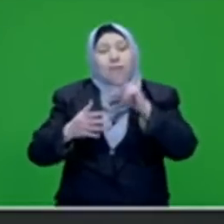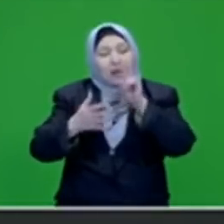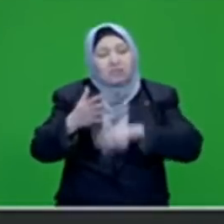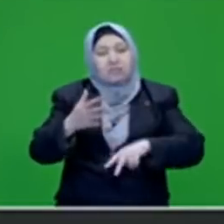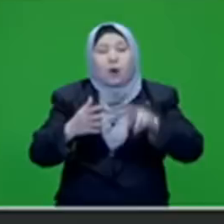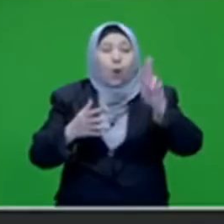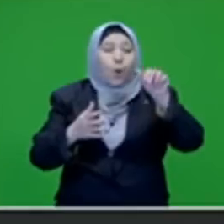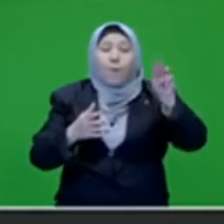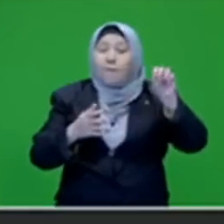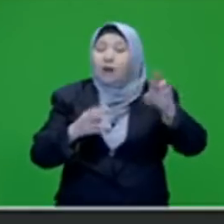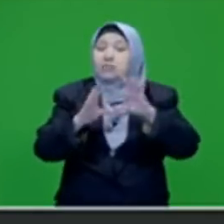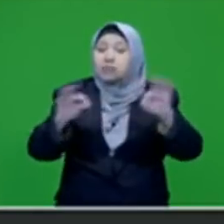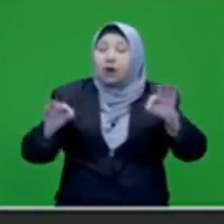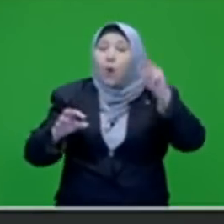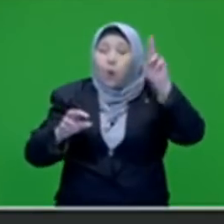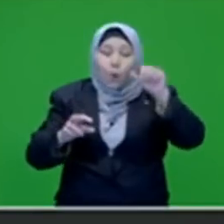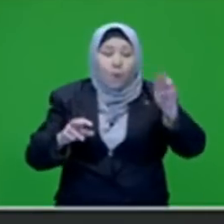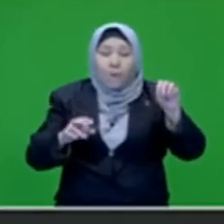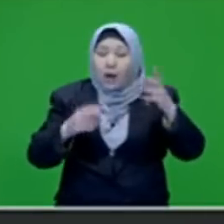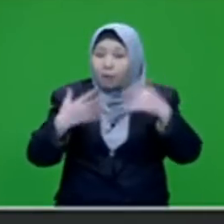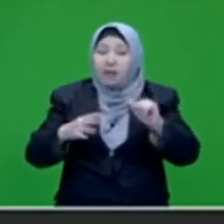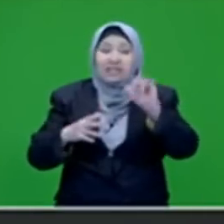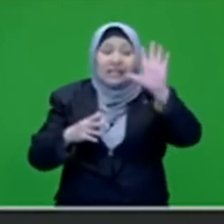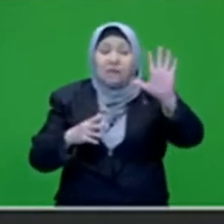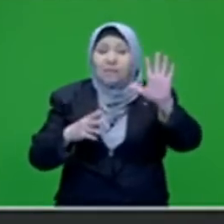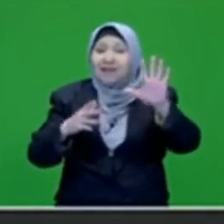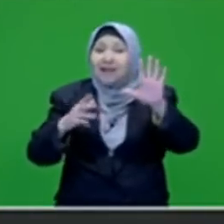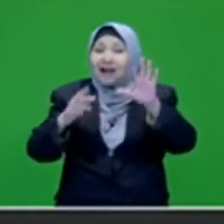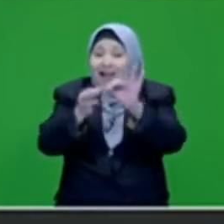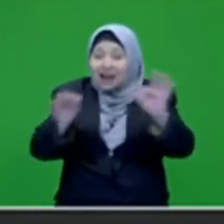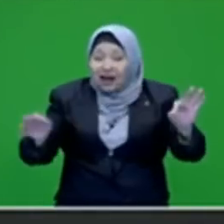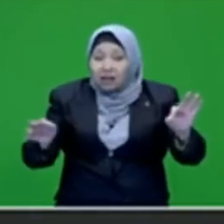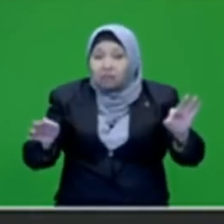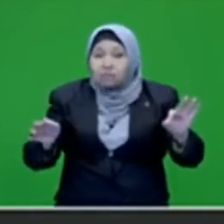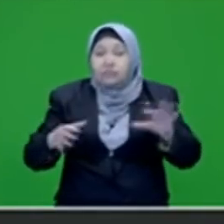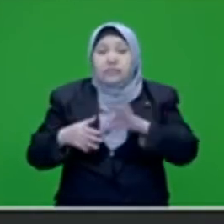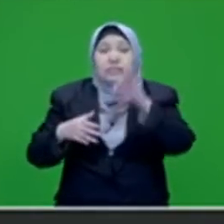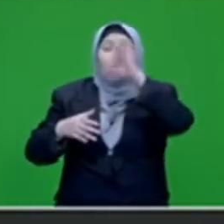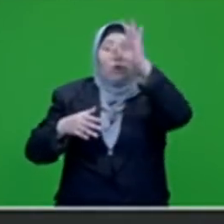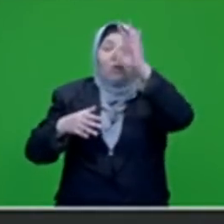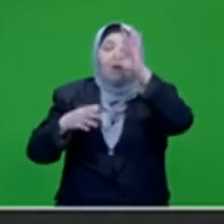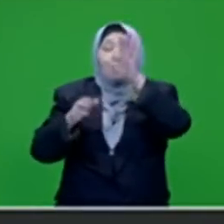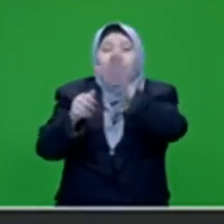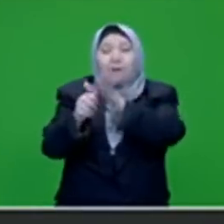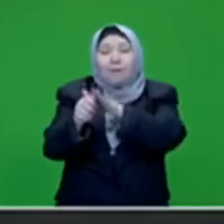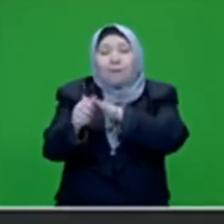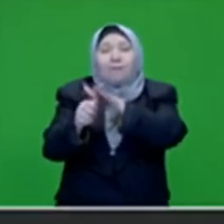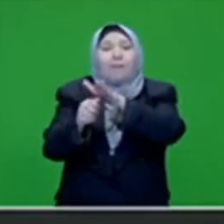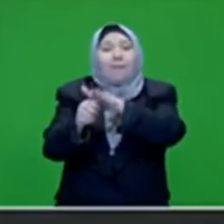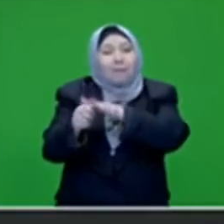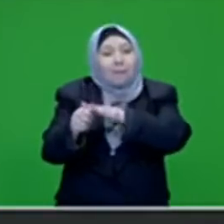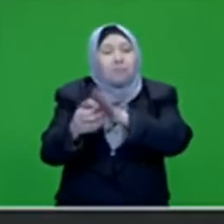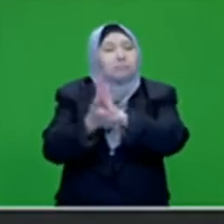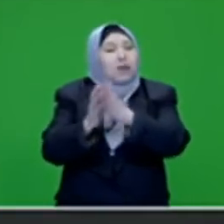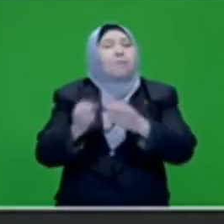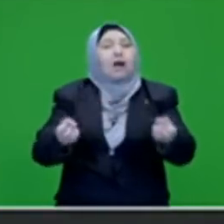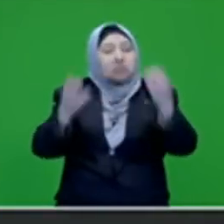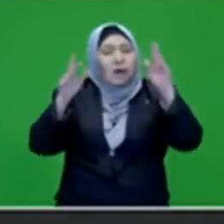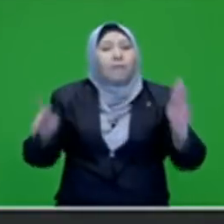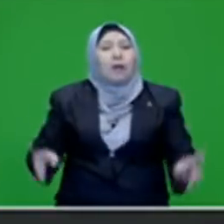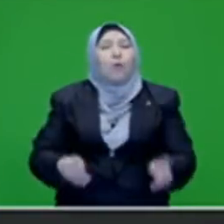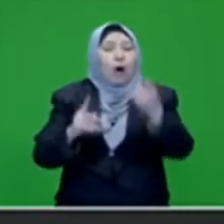Umar, Umar masuk Islam, lepas dengan 5 potong ayat, dia jiwa dia dijinakkan. So banyak peluang